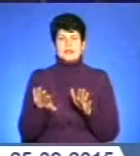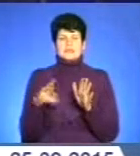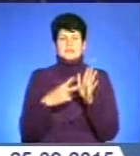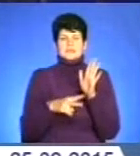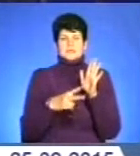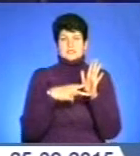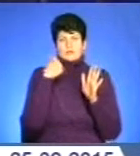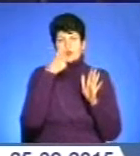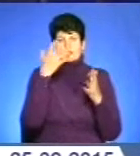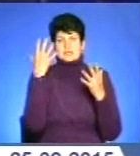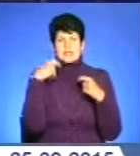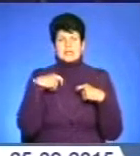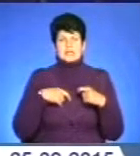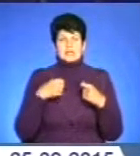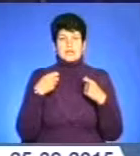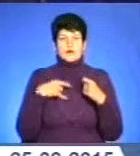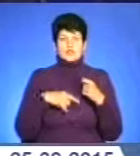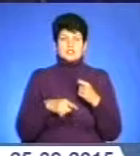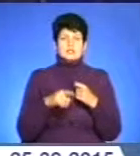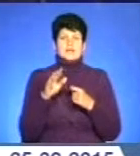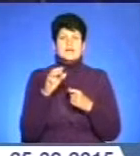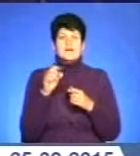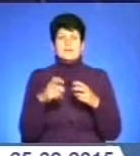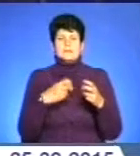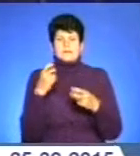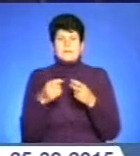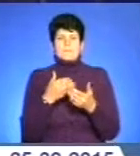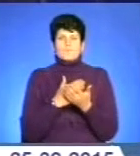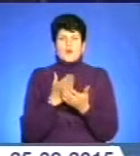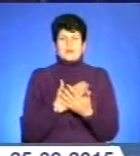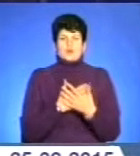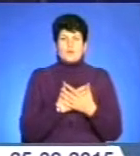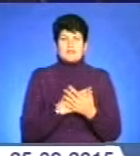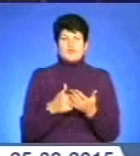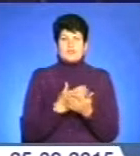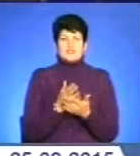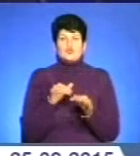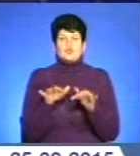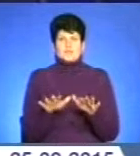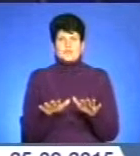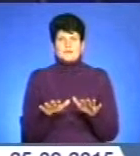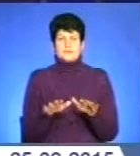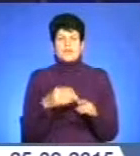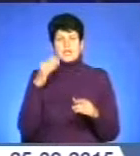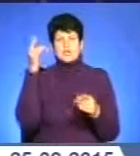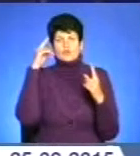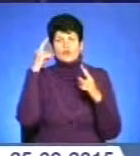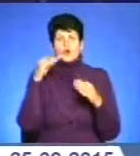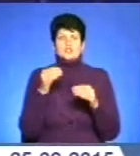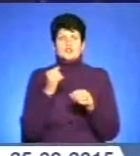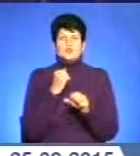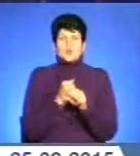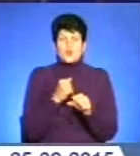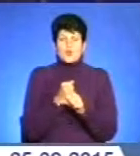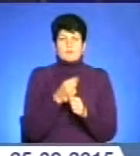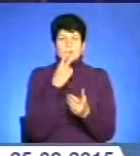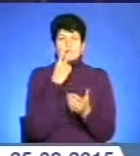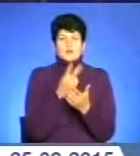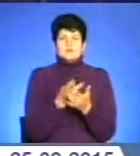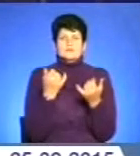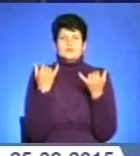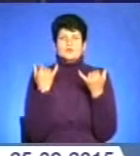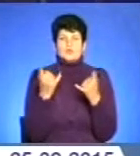відомого українського археолога, мистецтвознавця, поета, викладача і громадського політичного діяча. Творчі доробки великого галичанина репрезентували